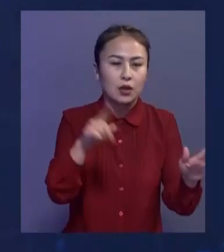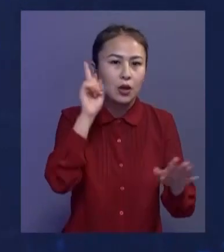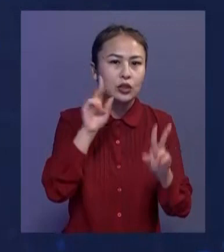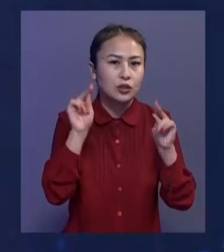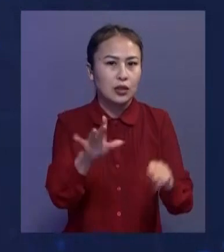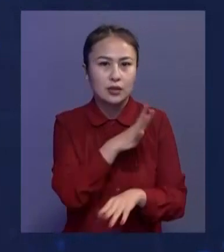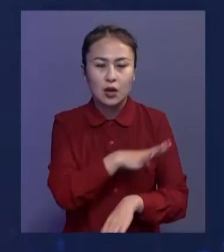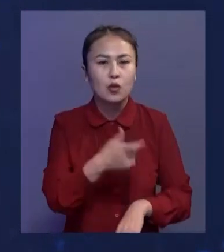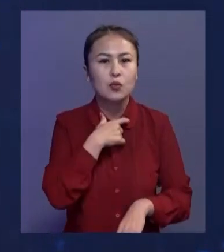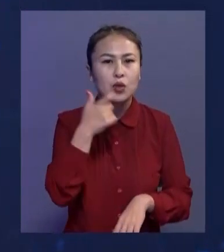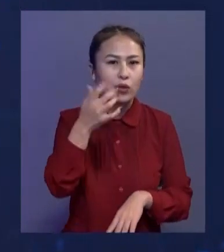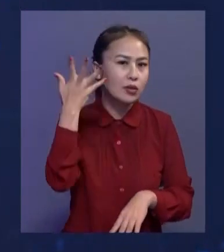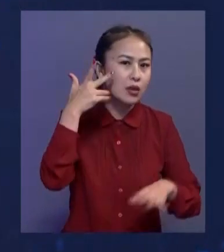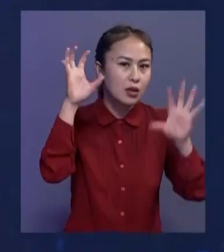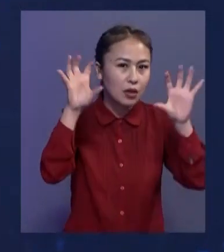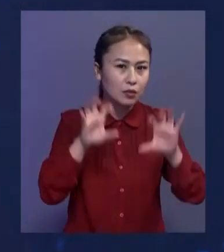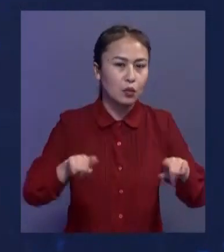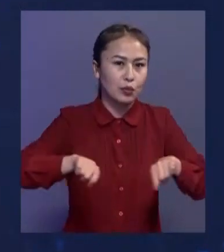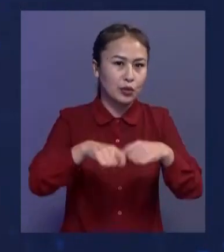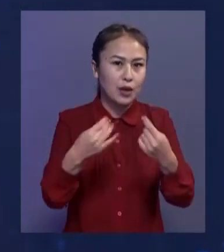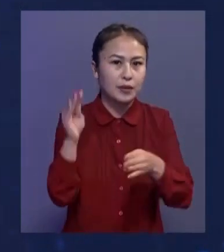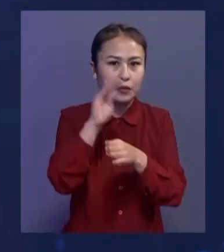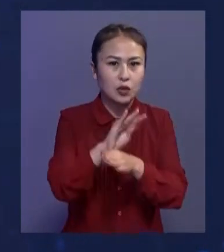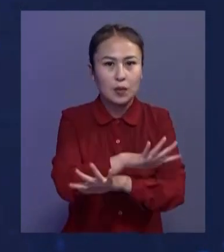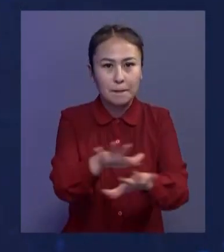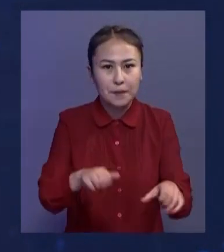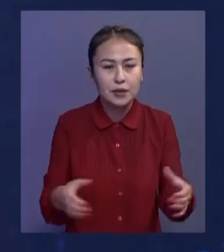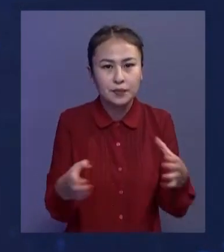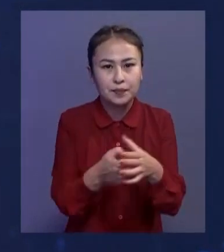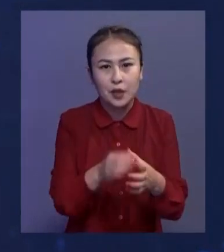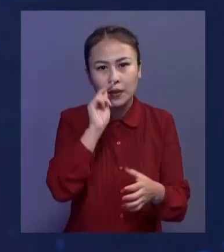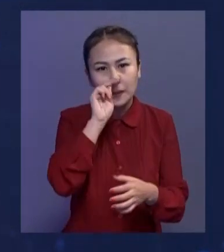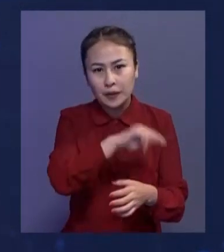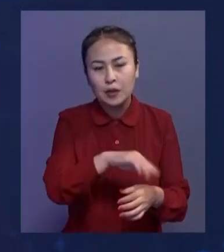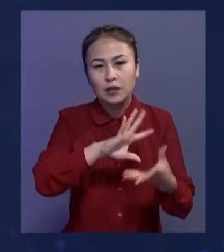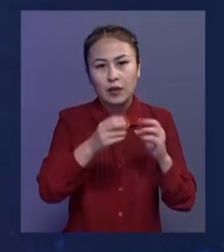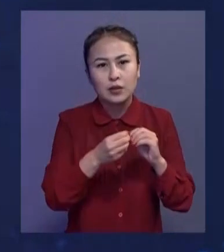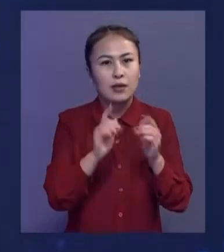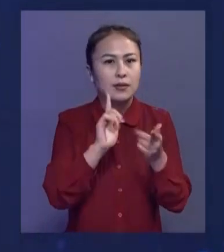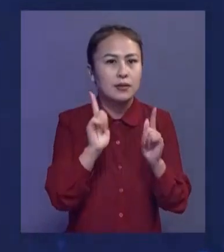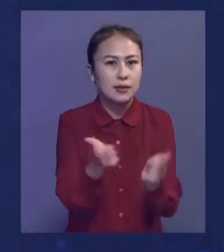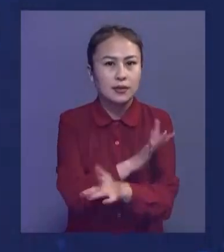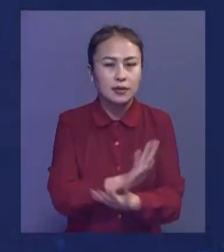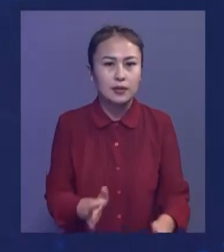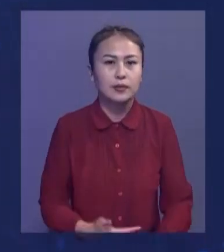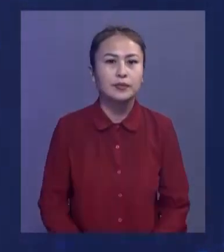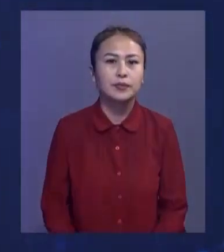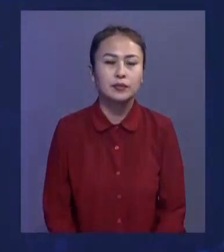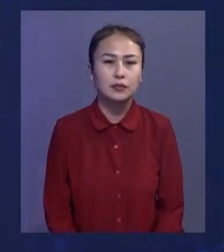өткен жоқ. Дауыс беру кезінде заң өрескел бұзылған, алайда билеуші партия мұндай айыппен келіспейді. Толығырақ келесі